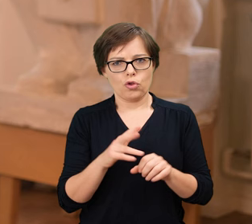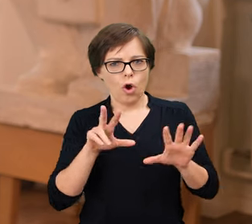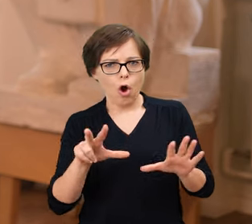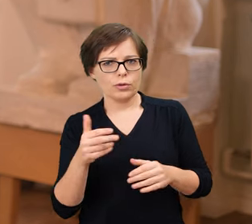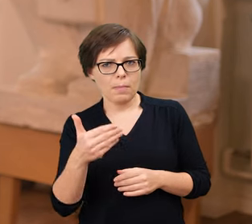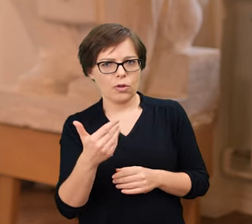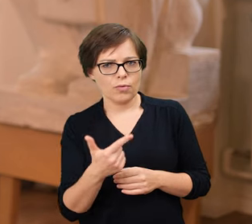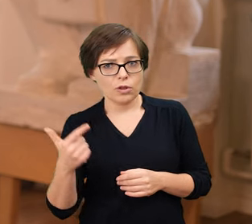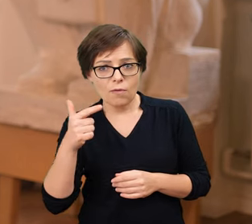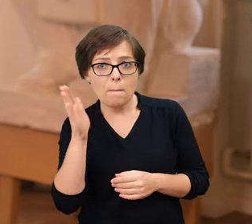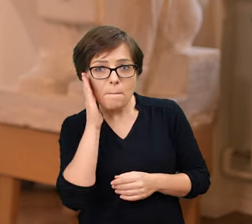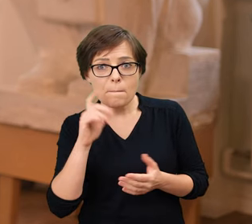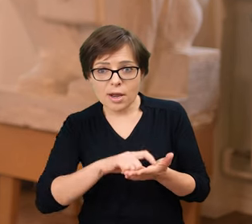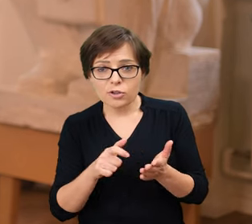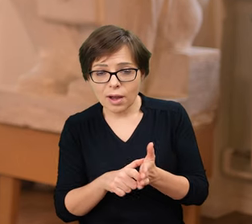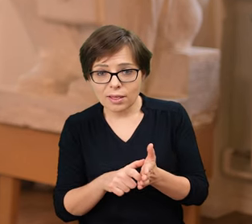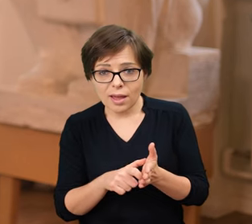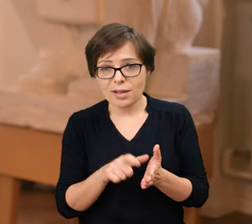50-parometrowe mieszkanie miało